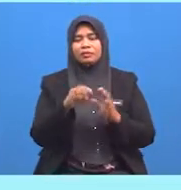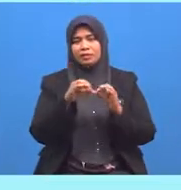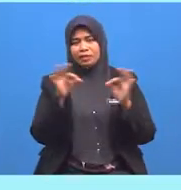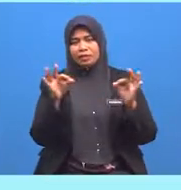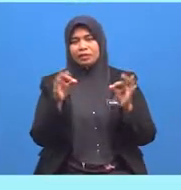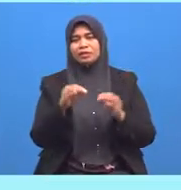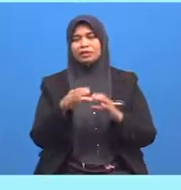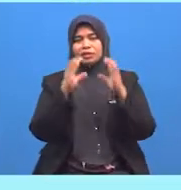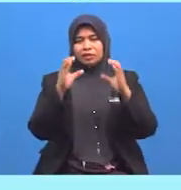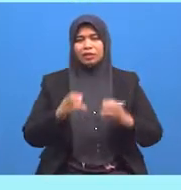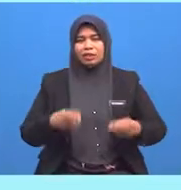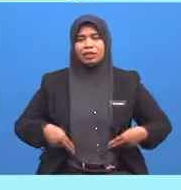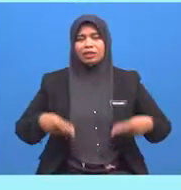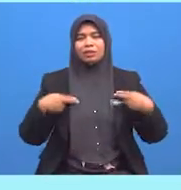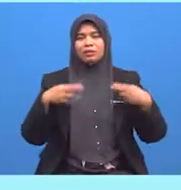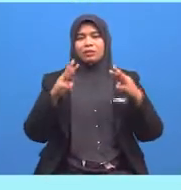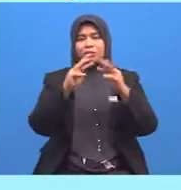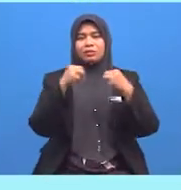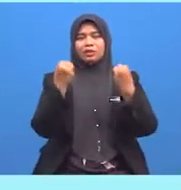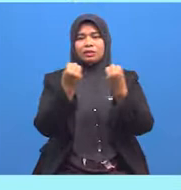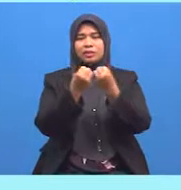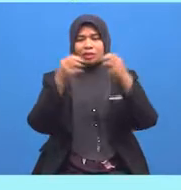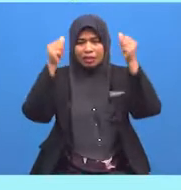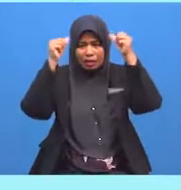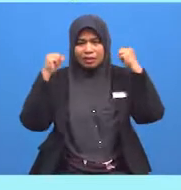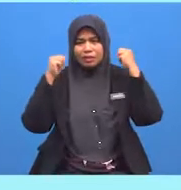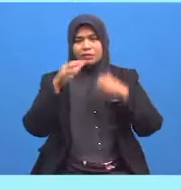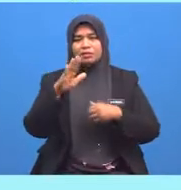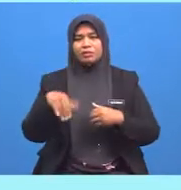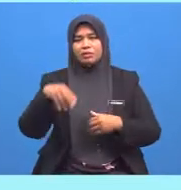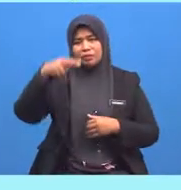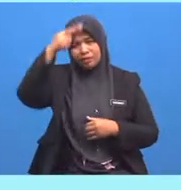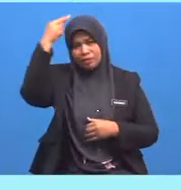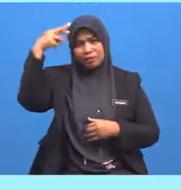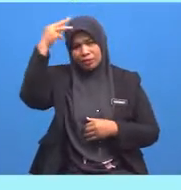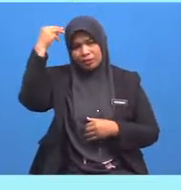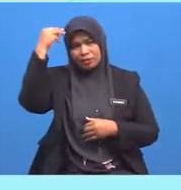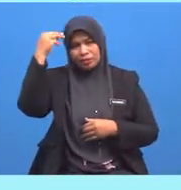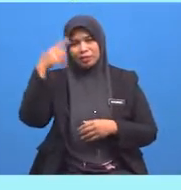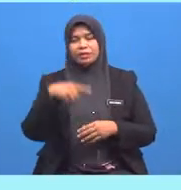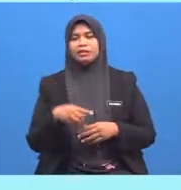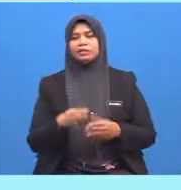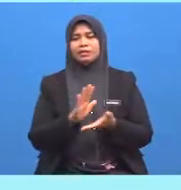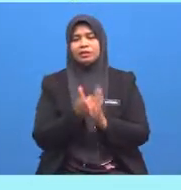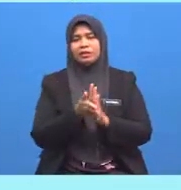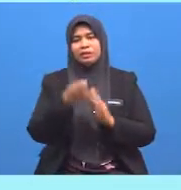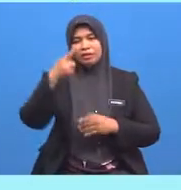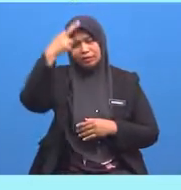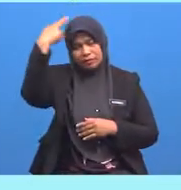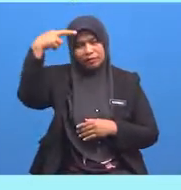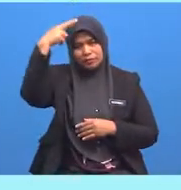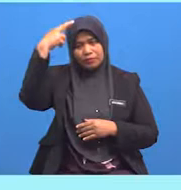cara hidup masyarakat Arab sebelum Nabi Muhammad Shallallahu Alaihi Wassalam diangkat menjadi rasul